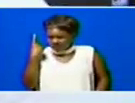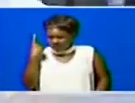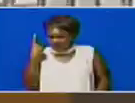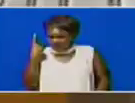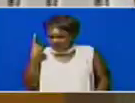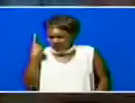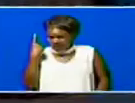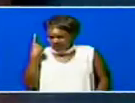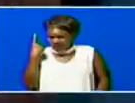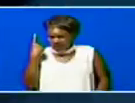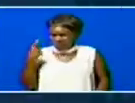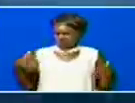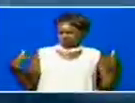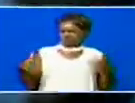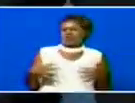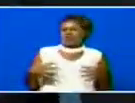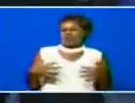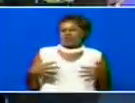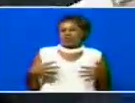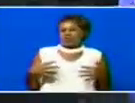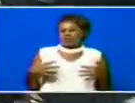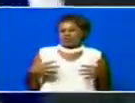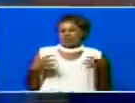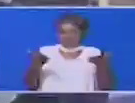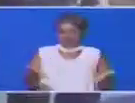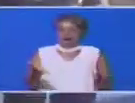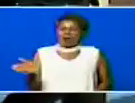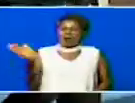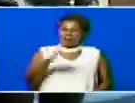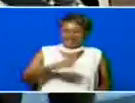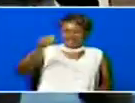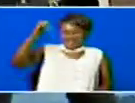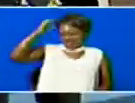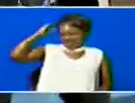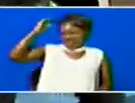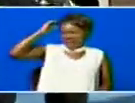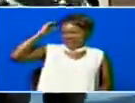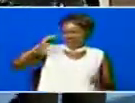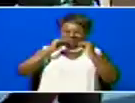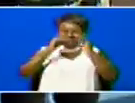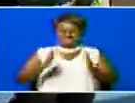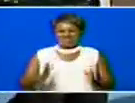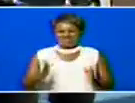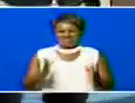natakupata. Salale. Basi, tumrejeshe uwanjani mwalimu Frank Otieno.